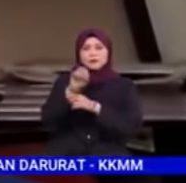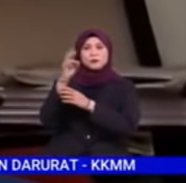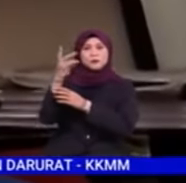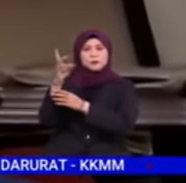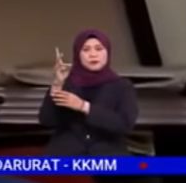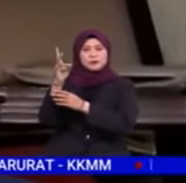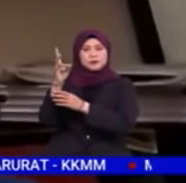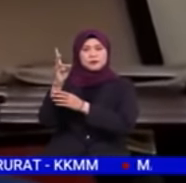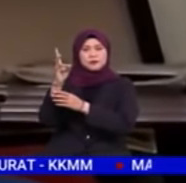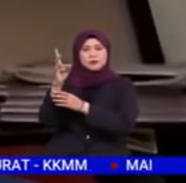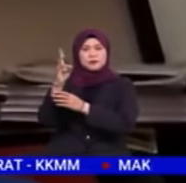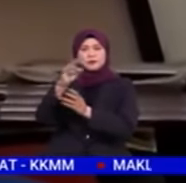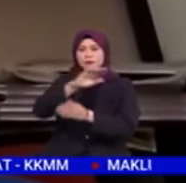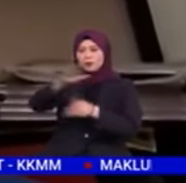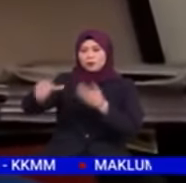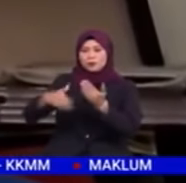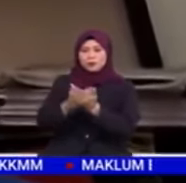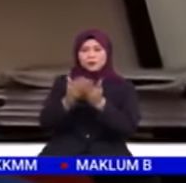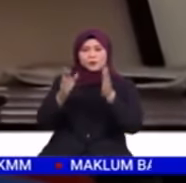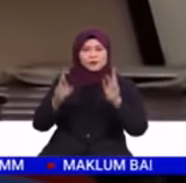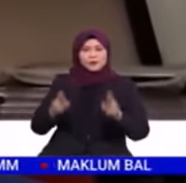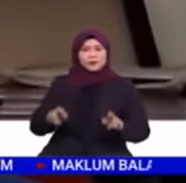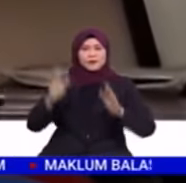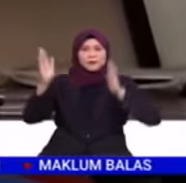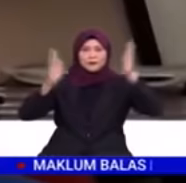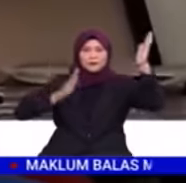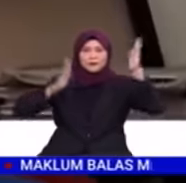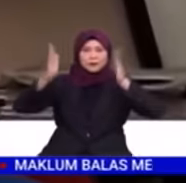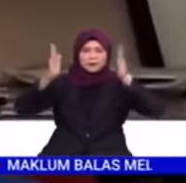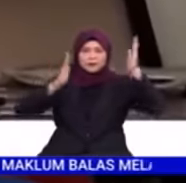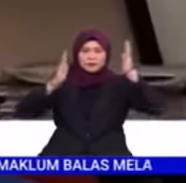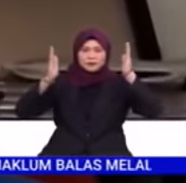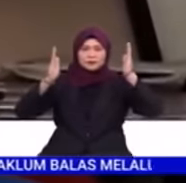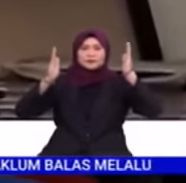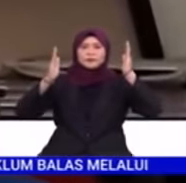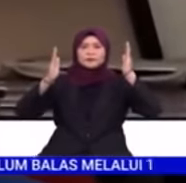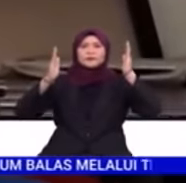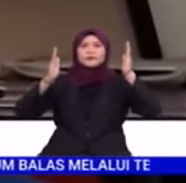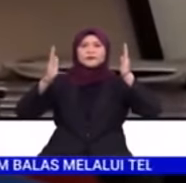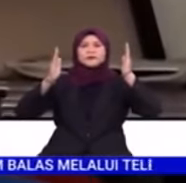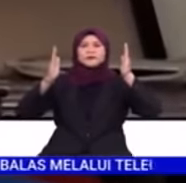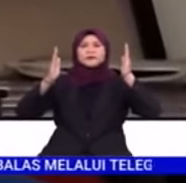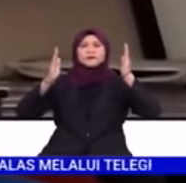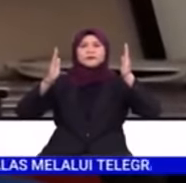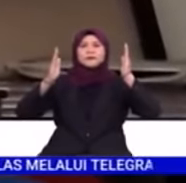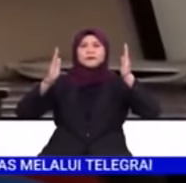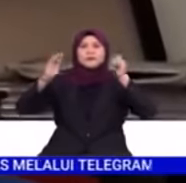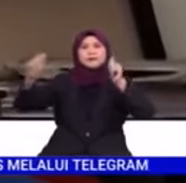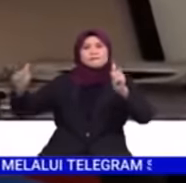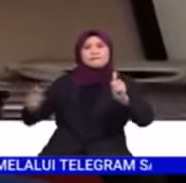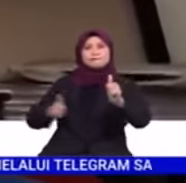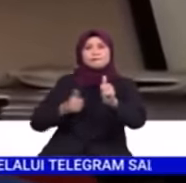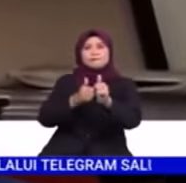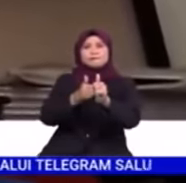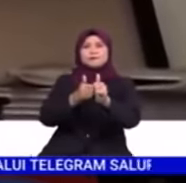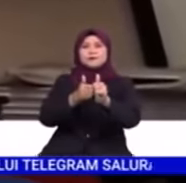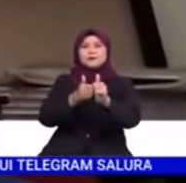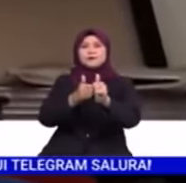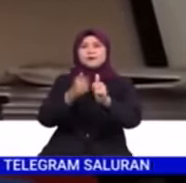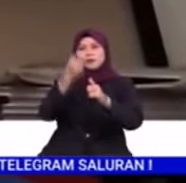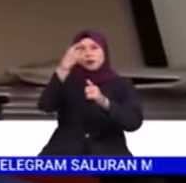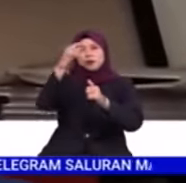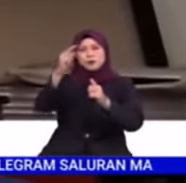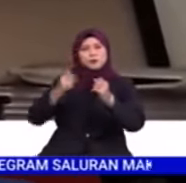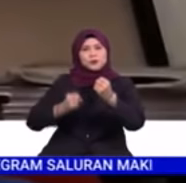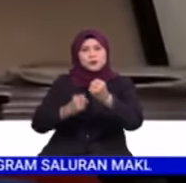dimana seluruh layaknya siap berpadu di belakang mgg Kertanegara lagi